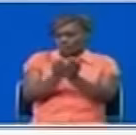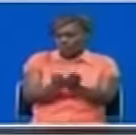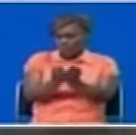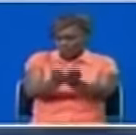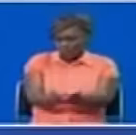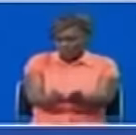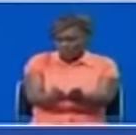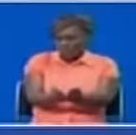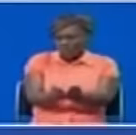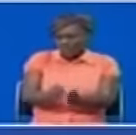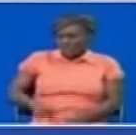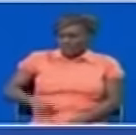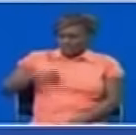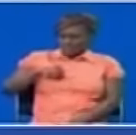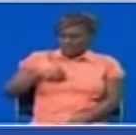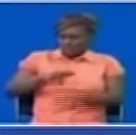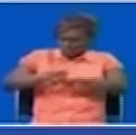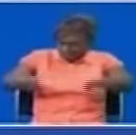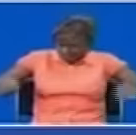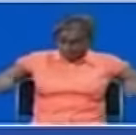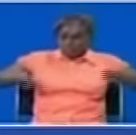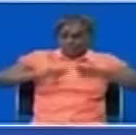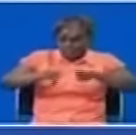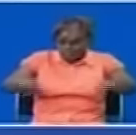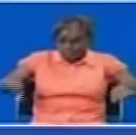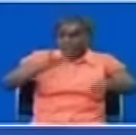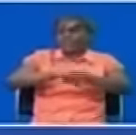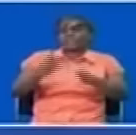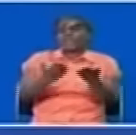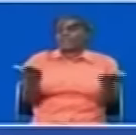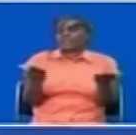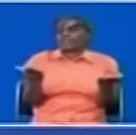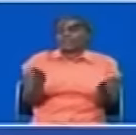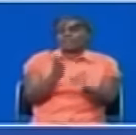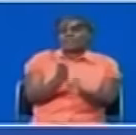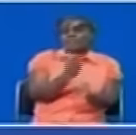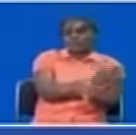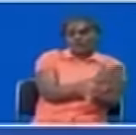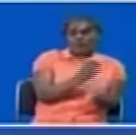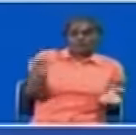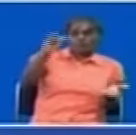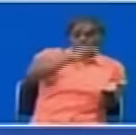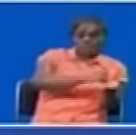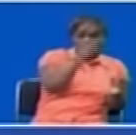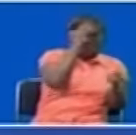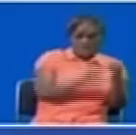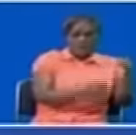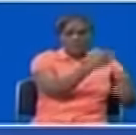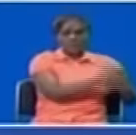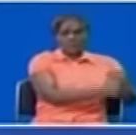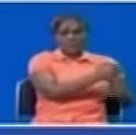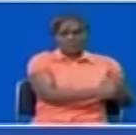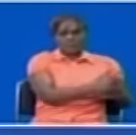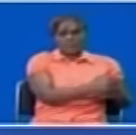makali. Manusura waliokoka kwa kuogelea na kushikilia chochote kilichoelea kabla ya kufika ufuo wa Lihanda Beach